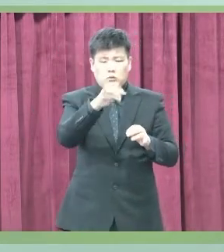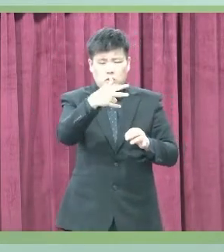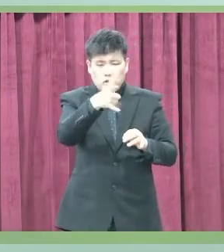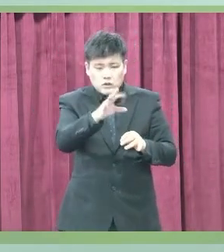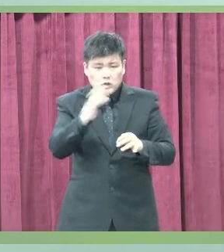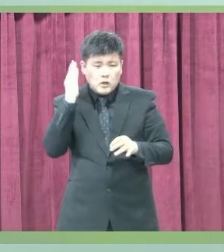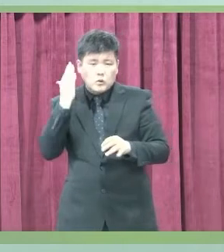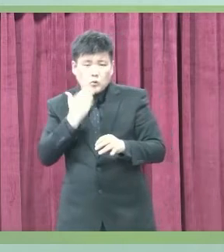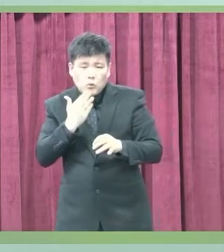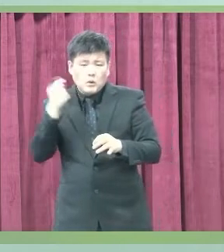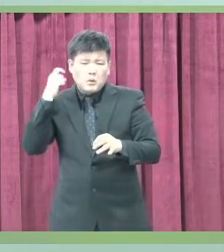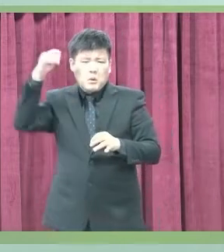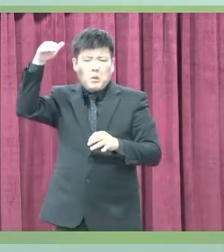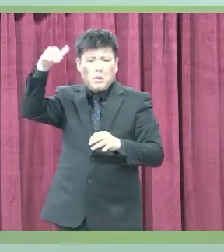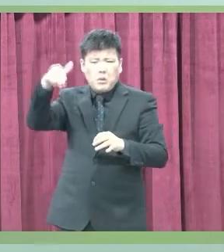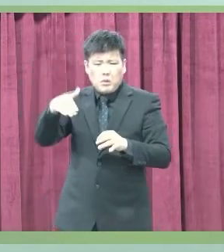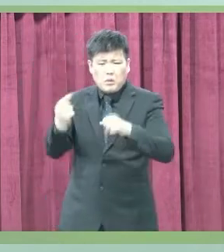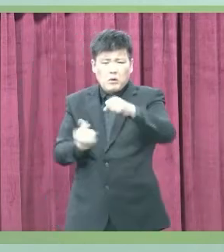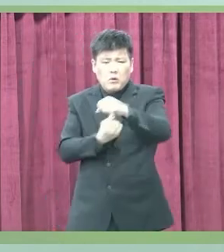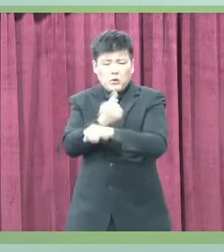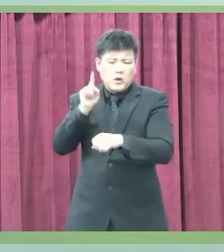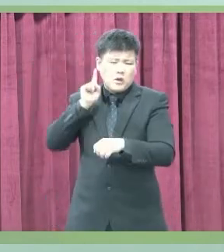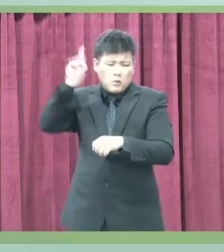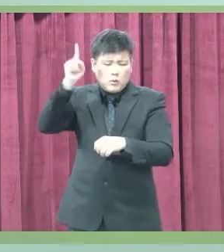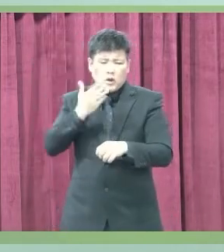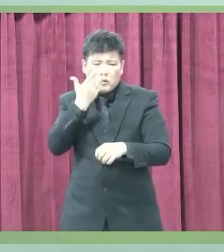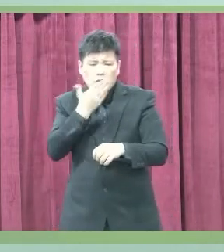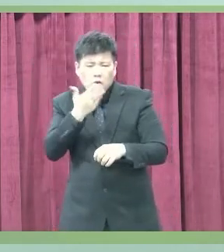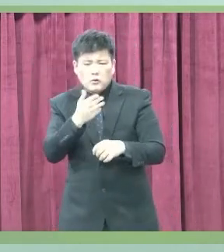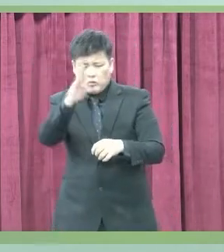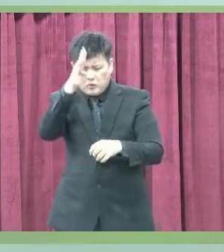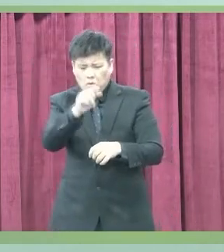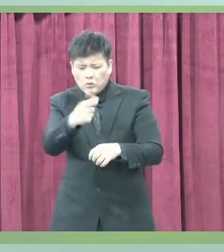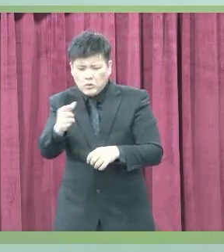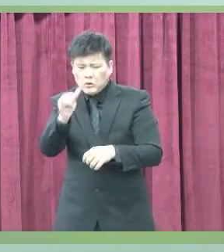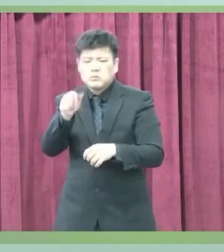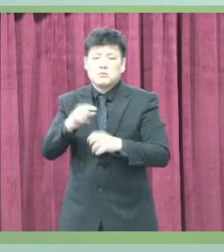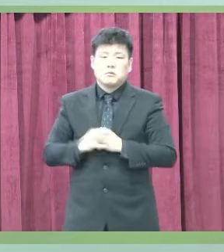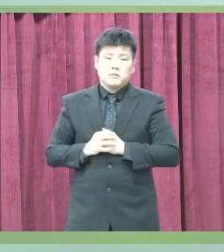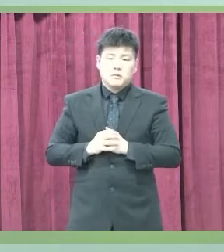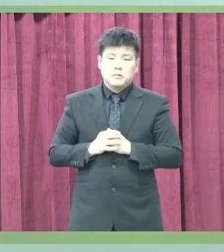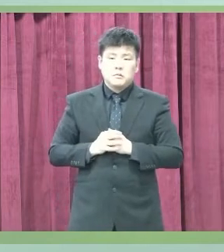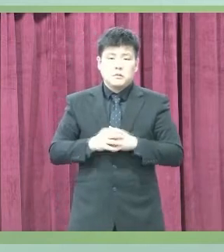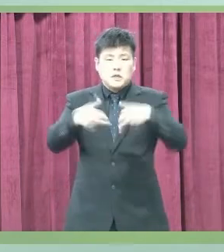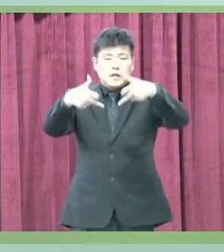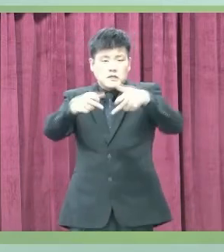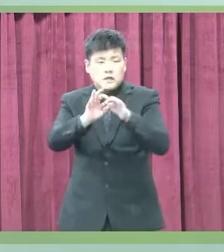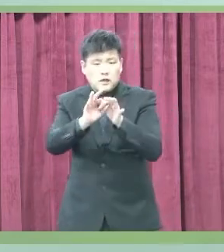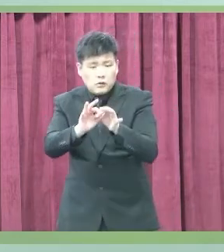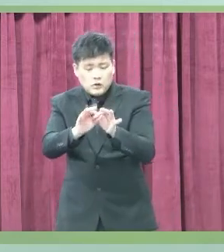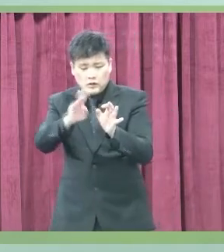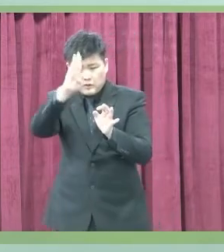이제 청력소실 외에도 고혈압, 등통증, 당뇨병 등 가지고 있고 그래서 보면은 장애와 관련된